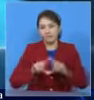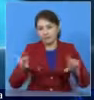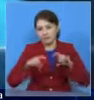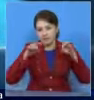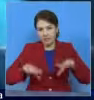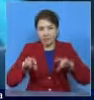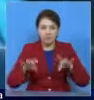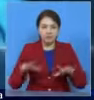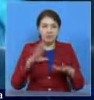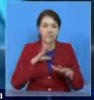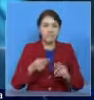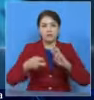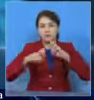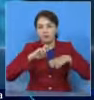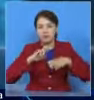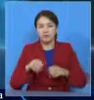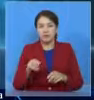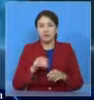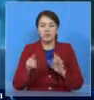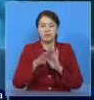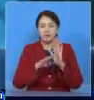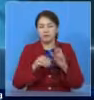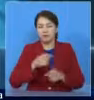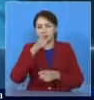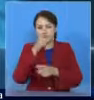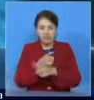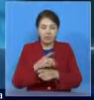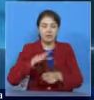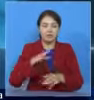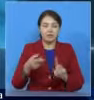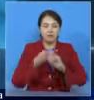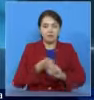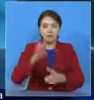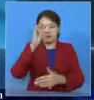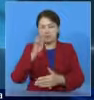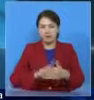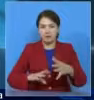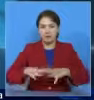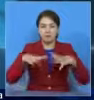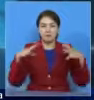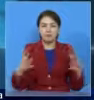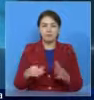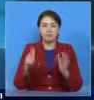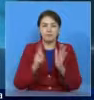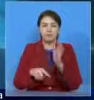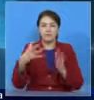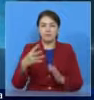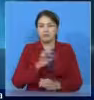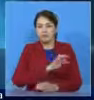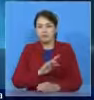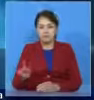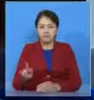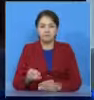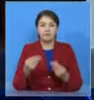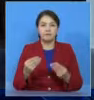рестораны и лаунж-бары нарушают карантинные ограничительные меры. В связи с чем наложены штрафы более чем на 74 миллиона